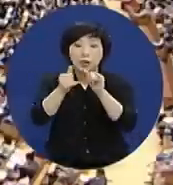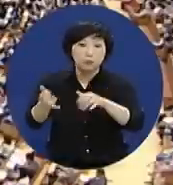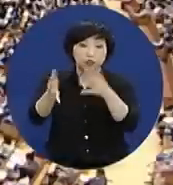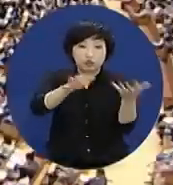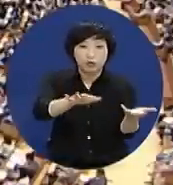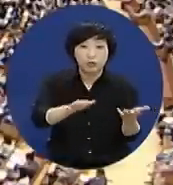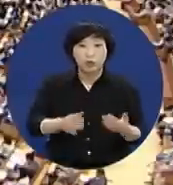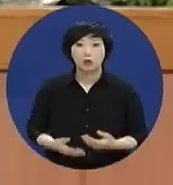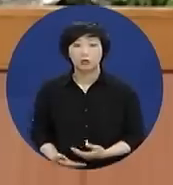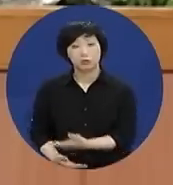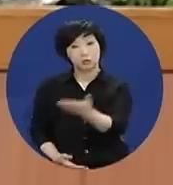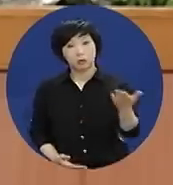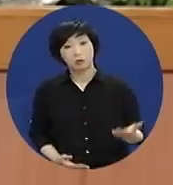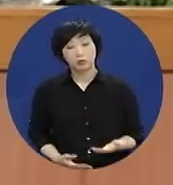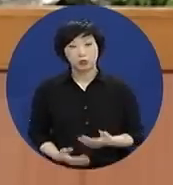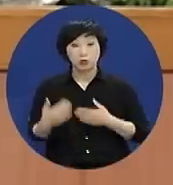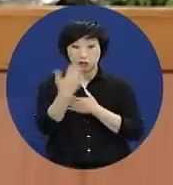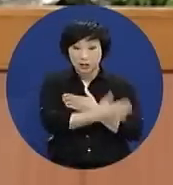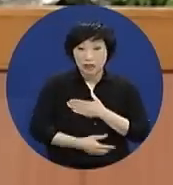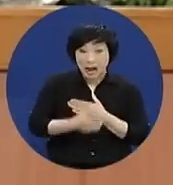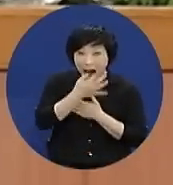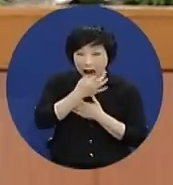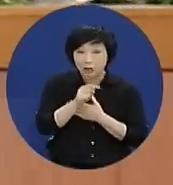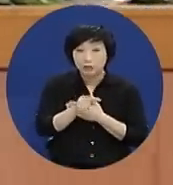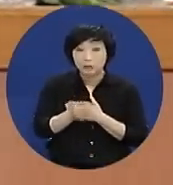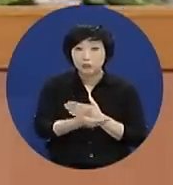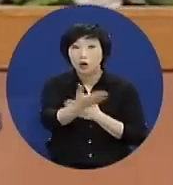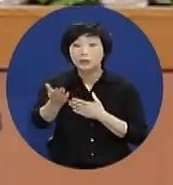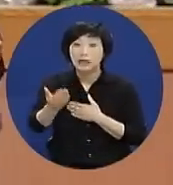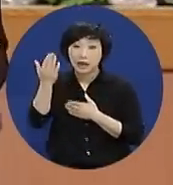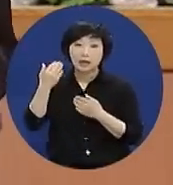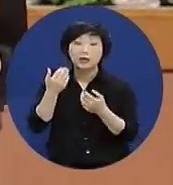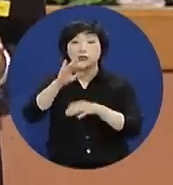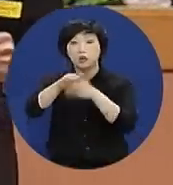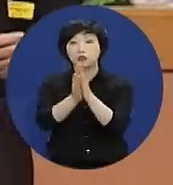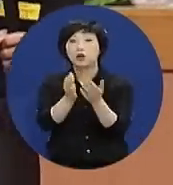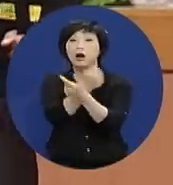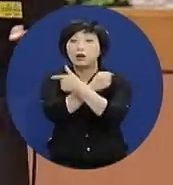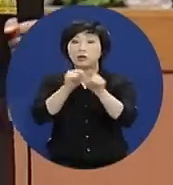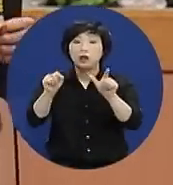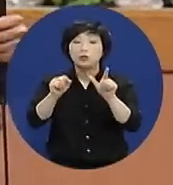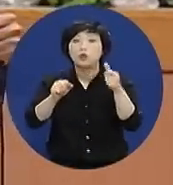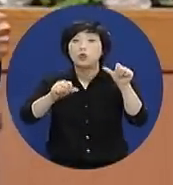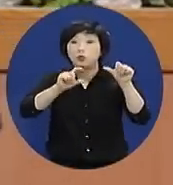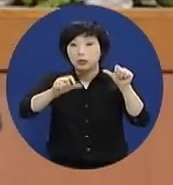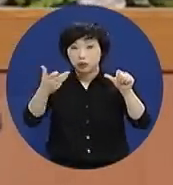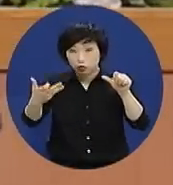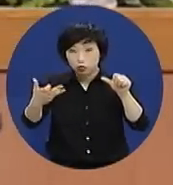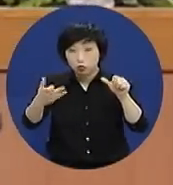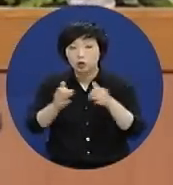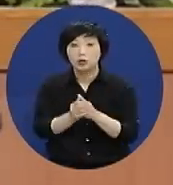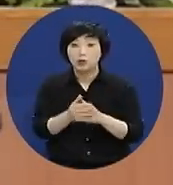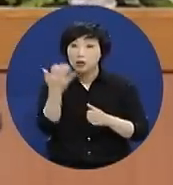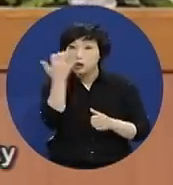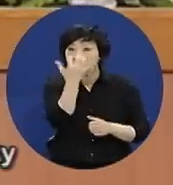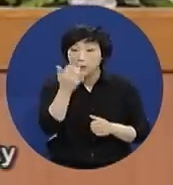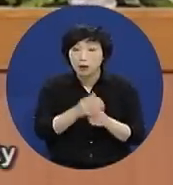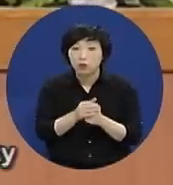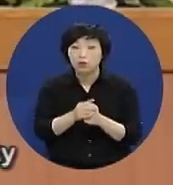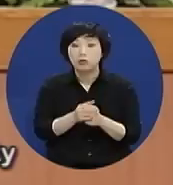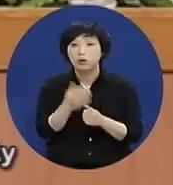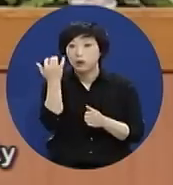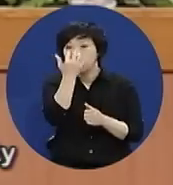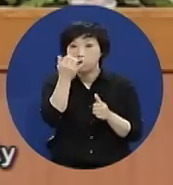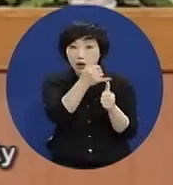習って加をすることはないようにしましょう彼らは加の故に1日に2万3000人死にました空手やこの